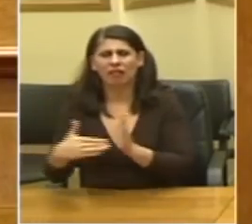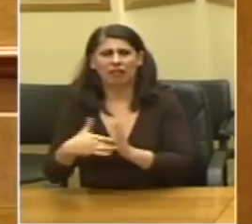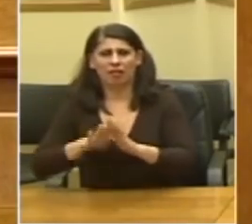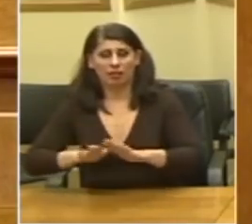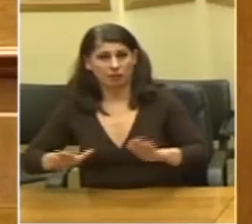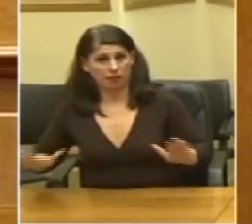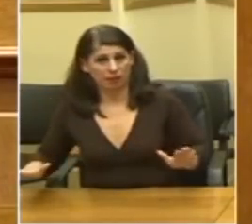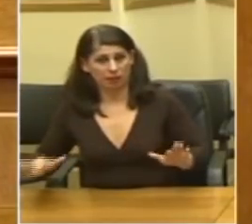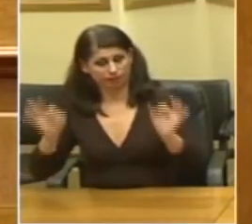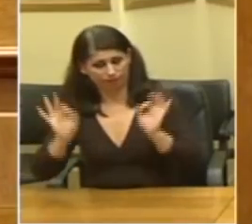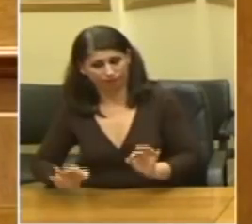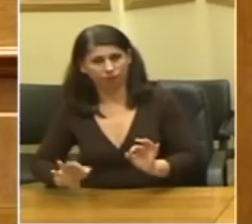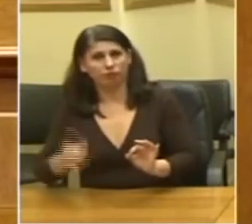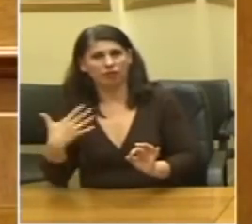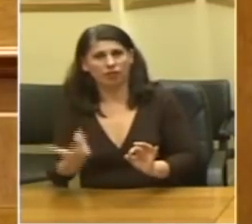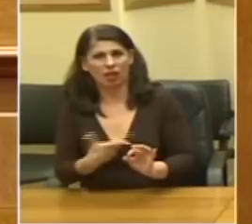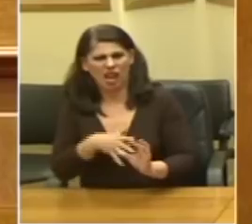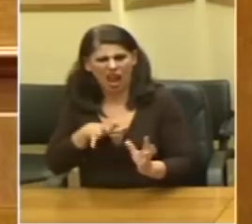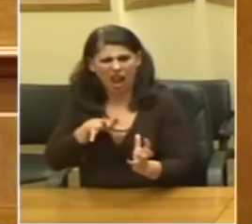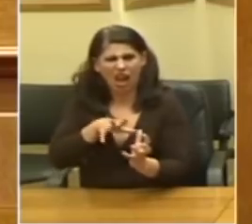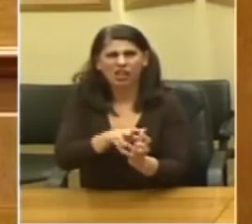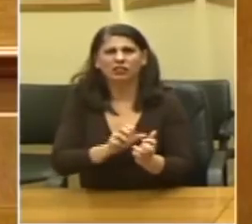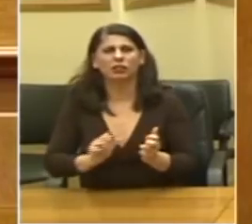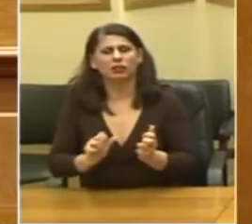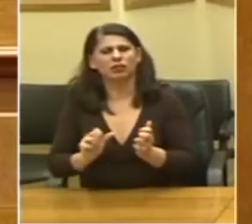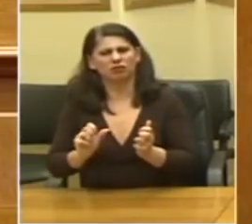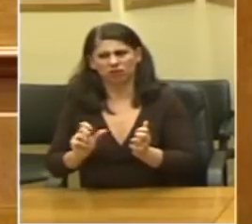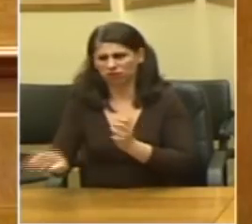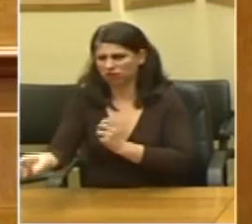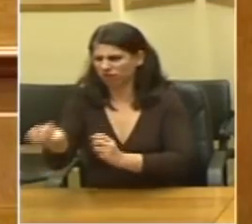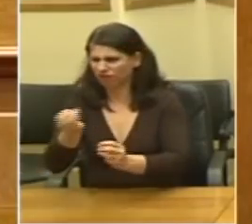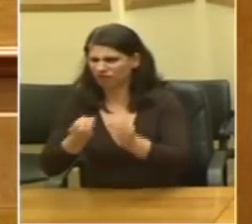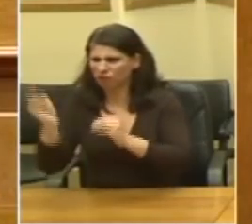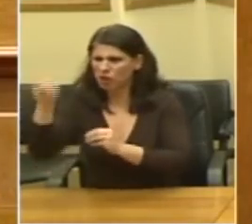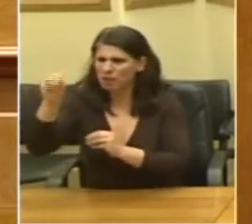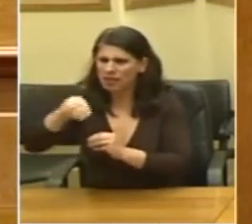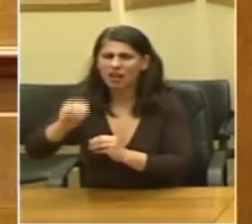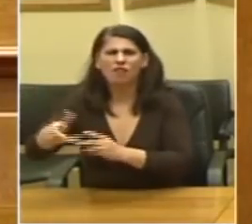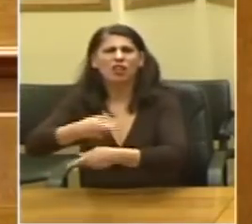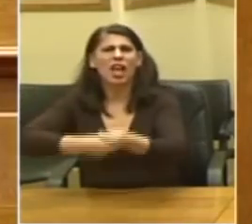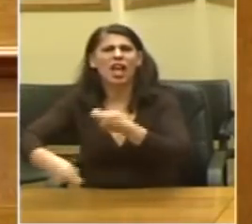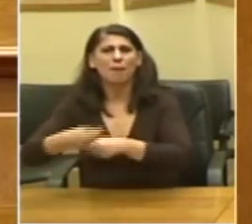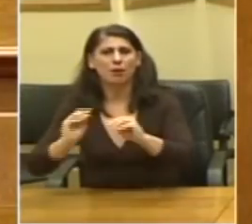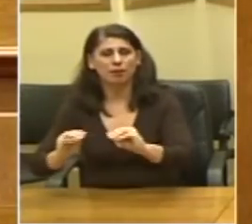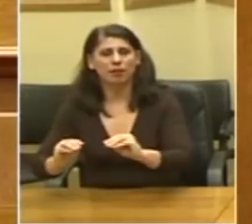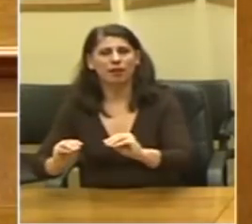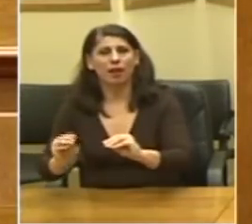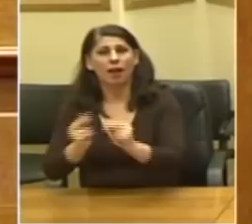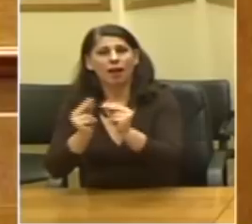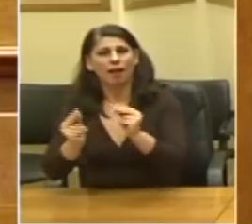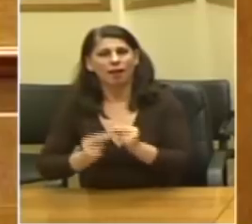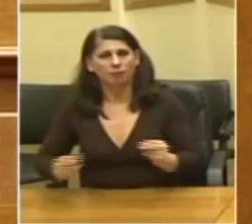τα οποία κυριολεκτικά πέφτουν στα νύχια των εμπόρων της παιδείας και χρυσοπληρώνουν